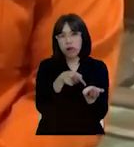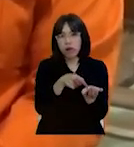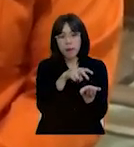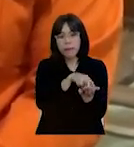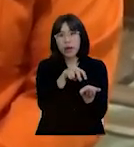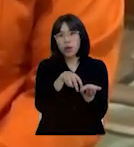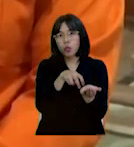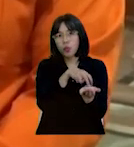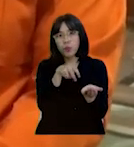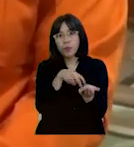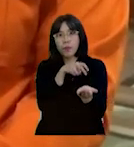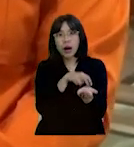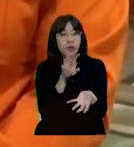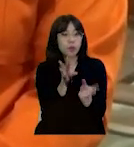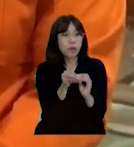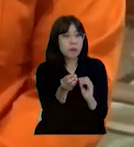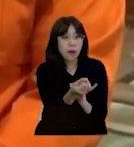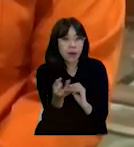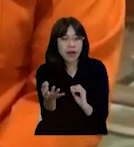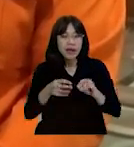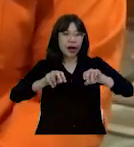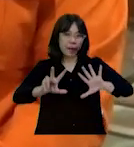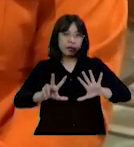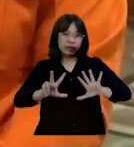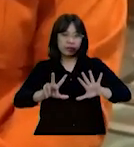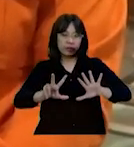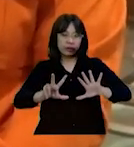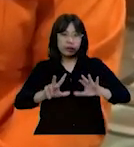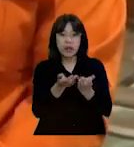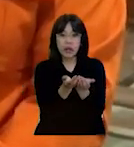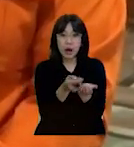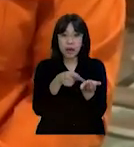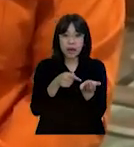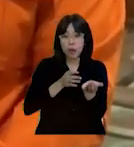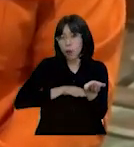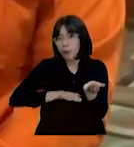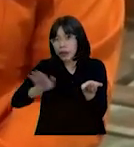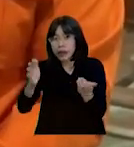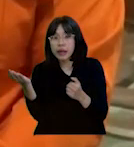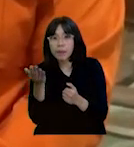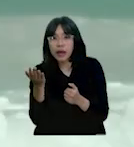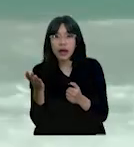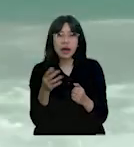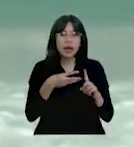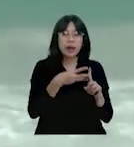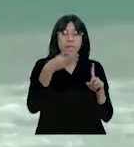8 orang di perairan Kabil yang bertujuan dari Batam ke Malaysia.